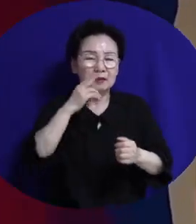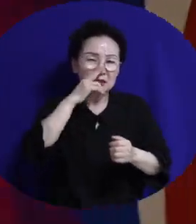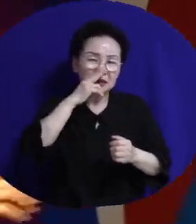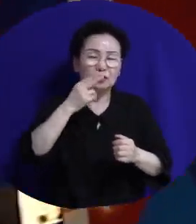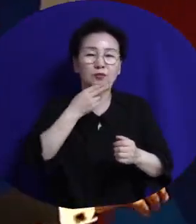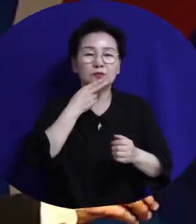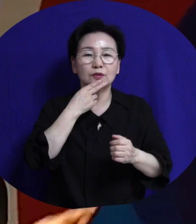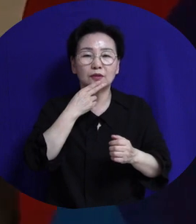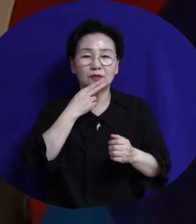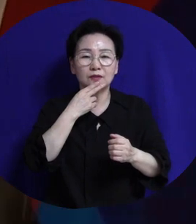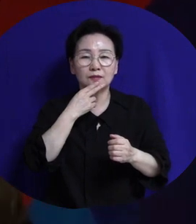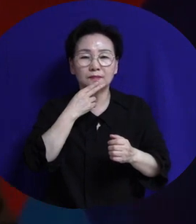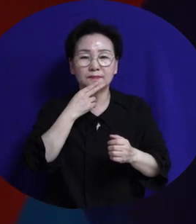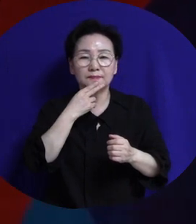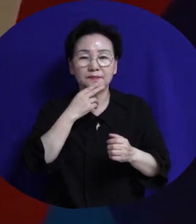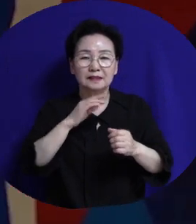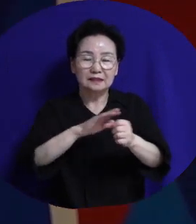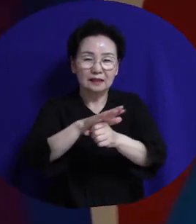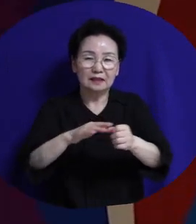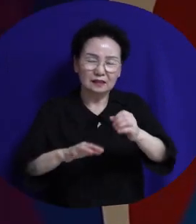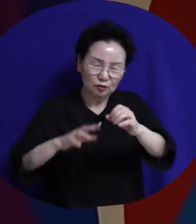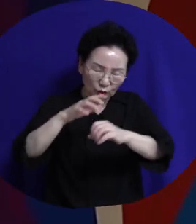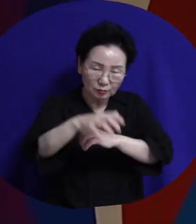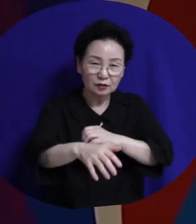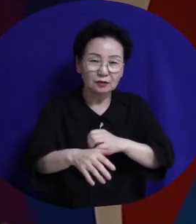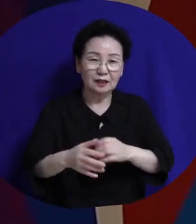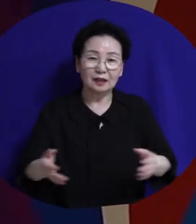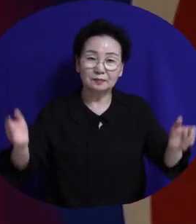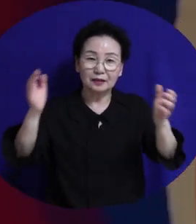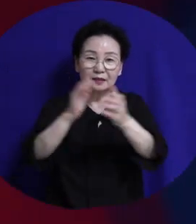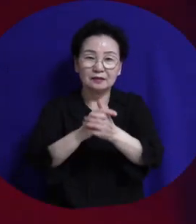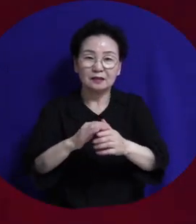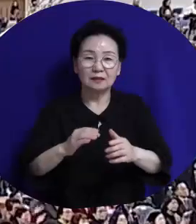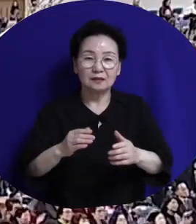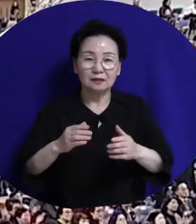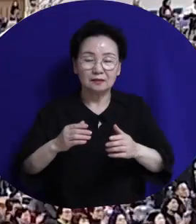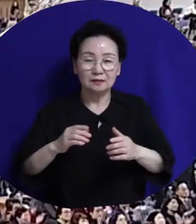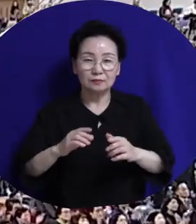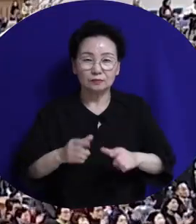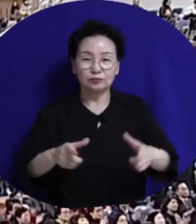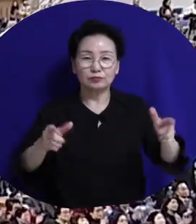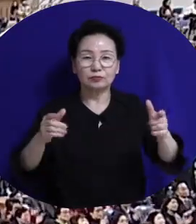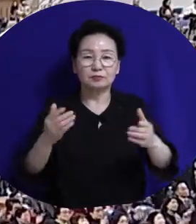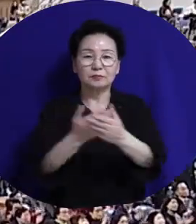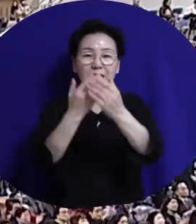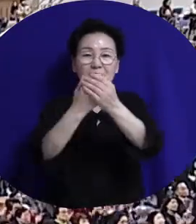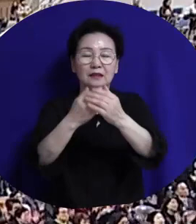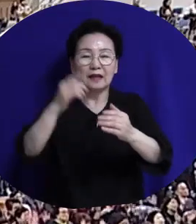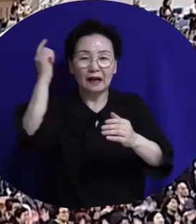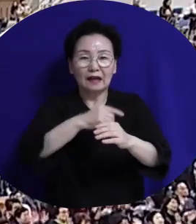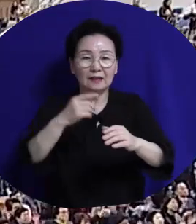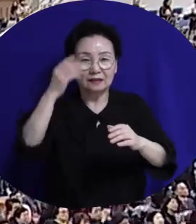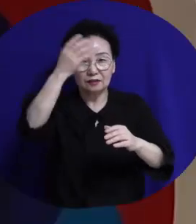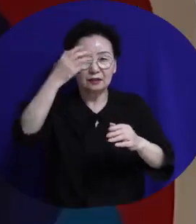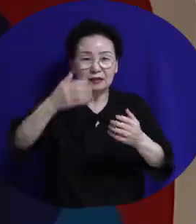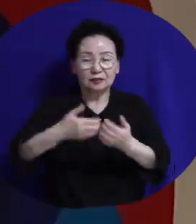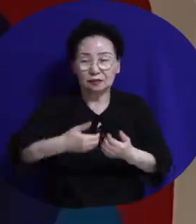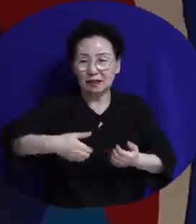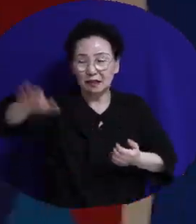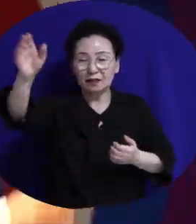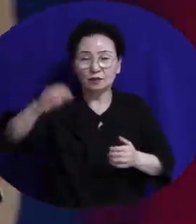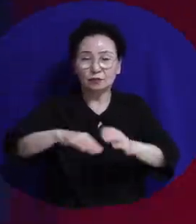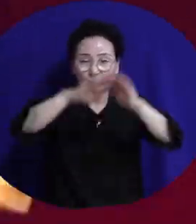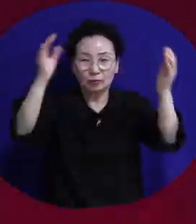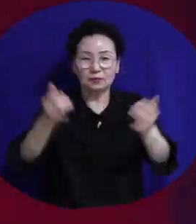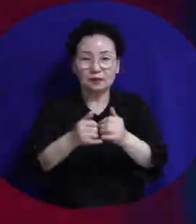질투하지 않는 걸 믿어요. 박수치고 사랑이 넘치는 걸 믿어요. 두 손 이겨 부흥하는 걸 믿으면 박수로 하는 게 악의 영이 떠나가는 걸 믿어요. 두 손 들고 하면 다 형제가